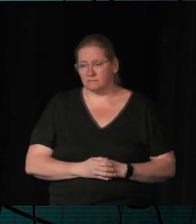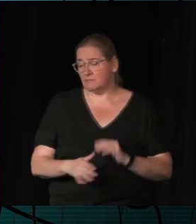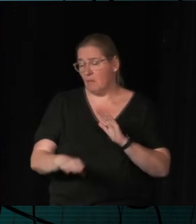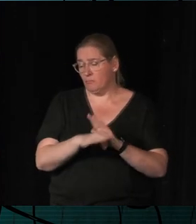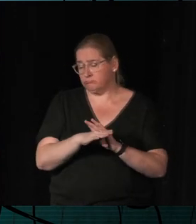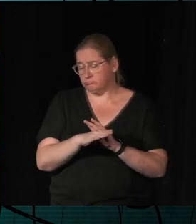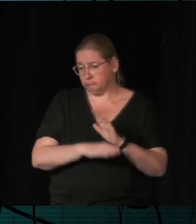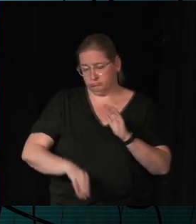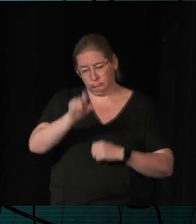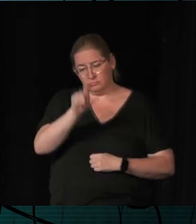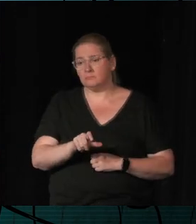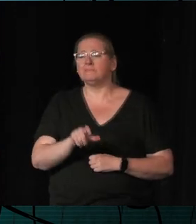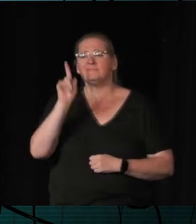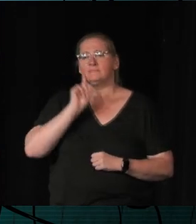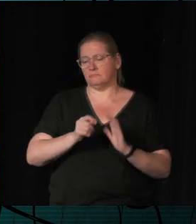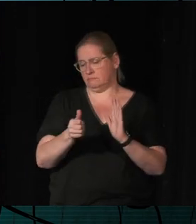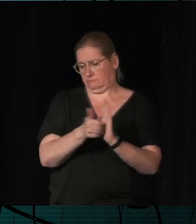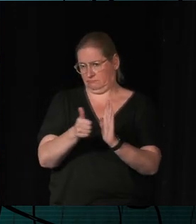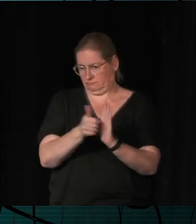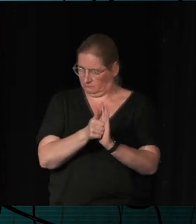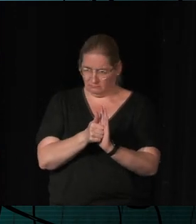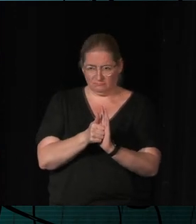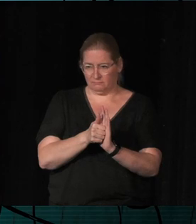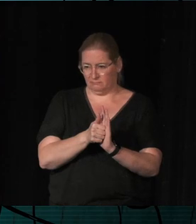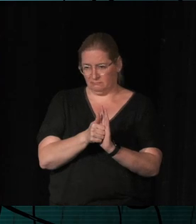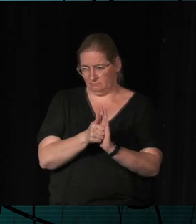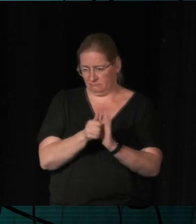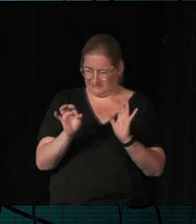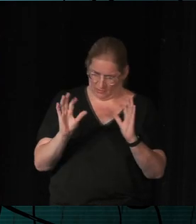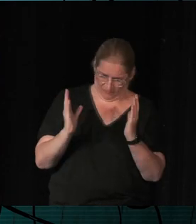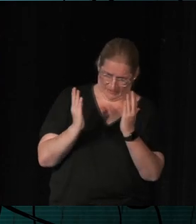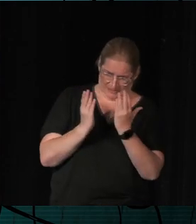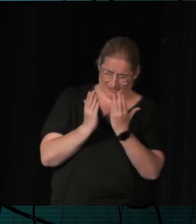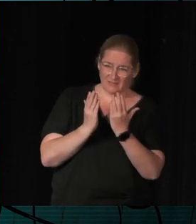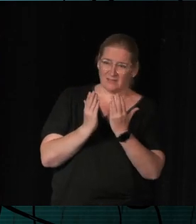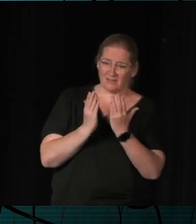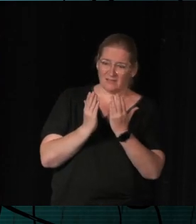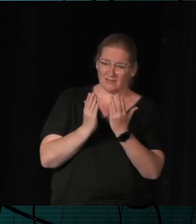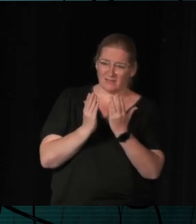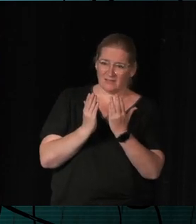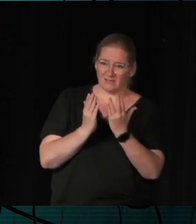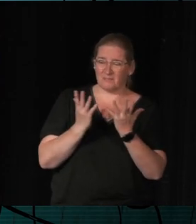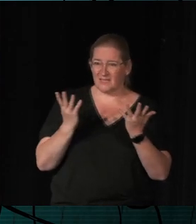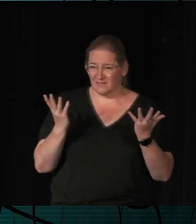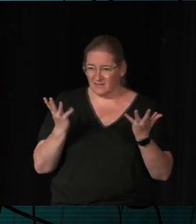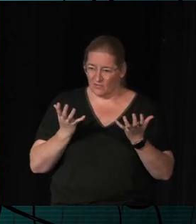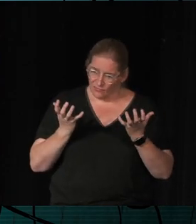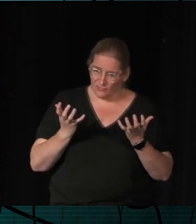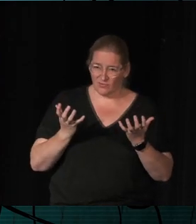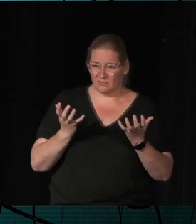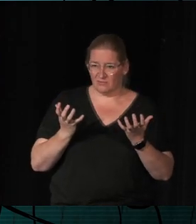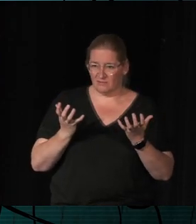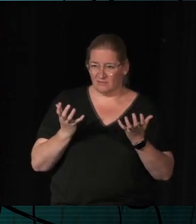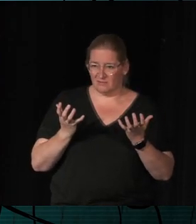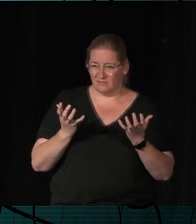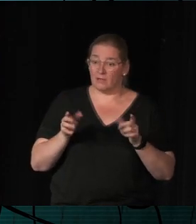enfermée. Et là, ouais, effectivement, c'est un vrai challenge de se dire comment on peut rendre intéressant un ultra huis